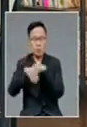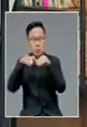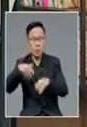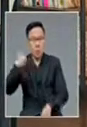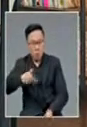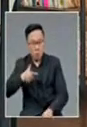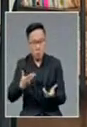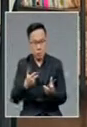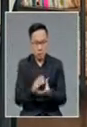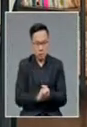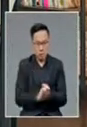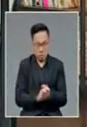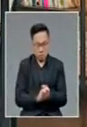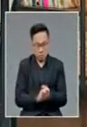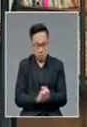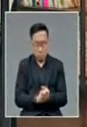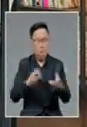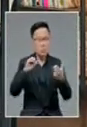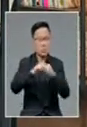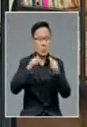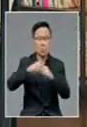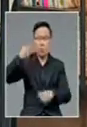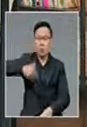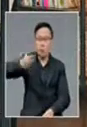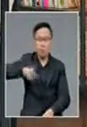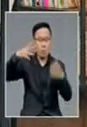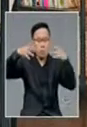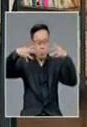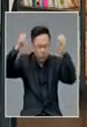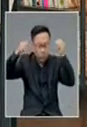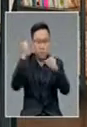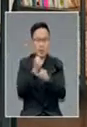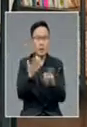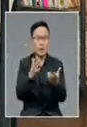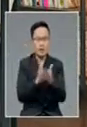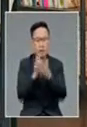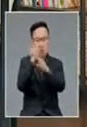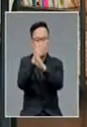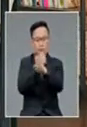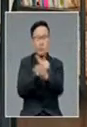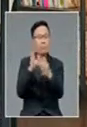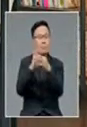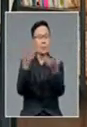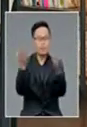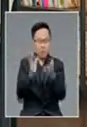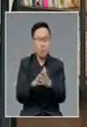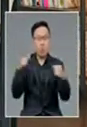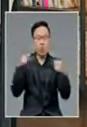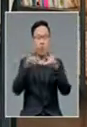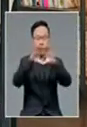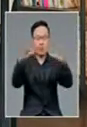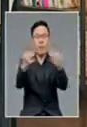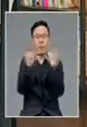ไฟดับ นอนไม่ได้อีกอ ่ะเนี่ยปัญหาอย่างนึงคือไม่ได้ห่วงเลยนะสัญญาณไฟจราจรไม่ได้ห่วงอะไรพวกนี้นะห่วงแ